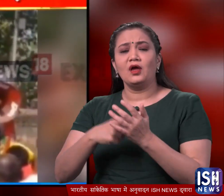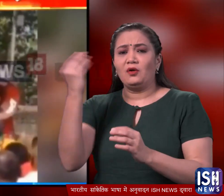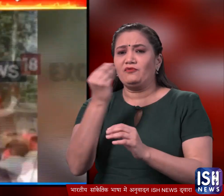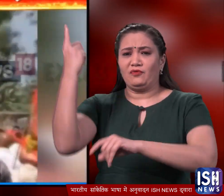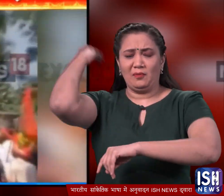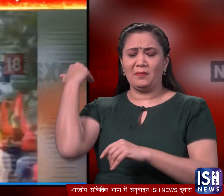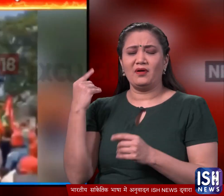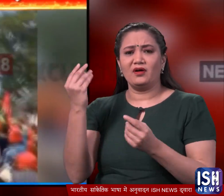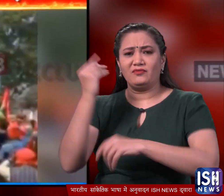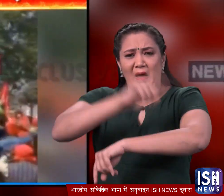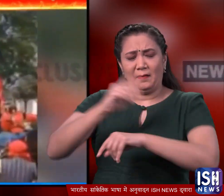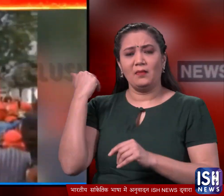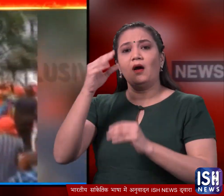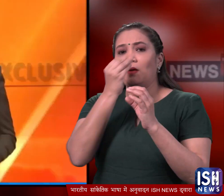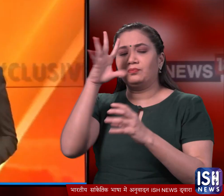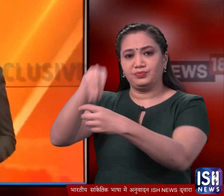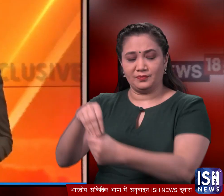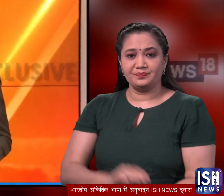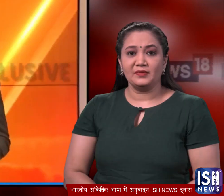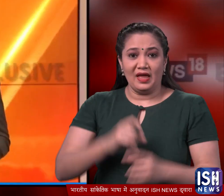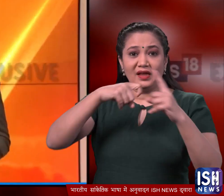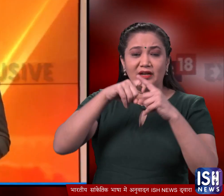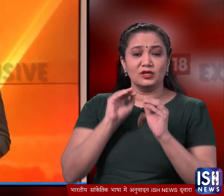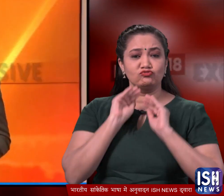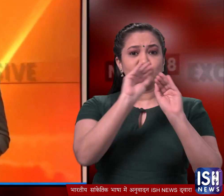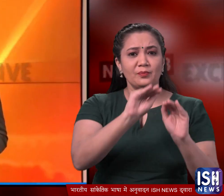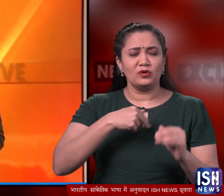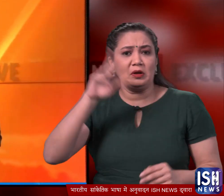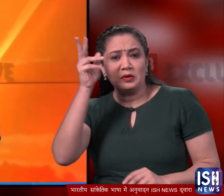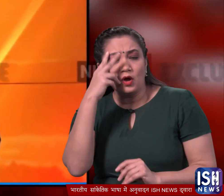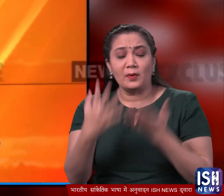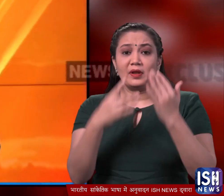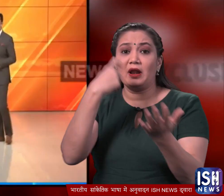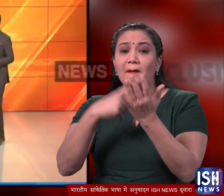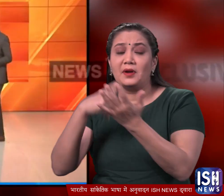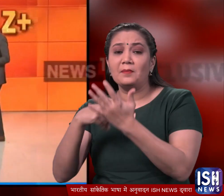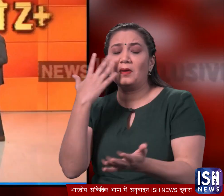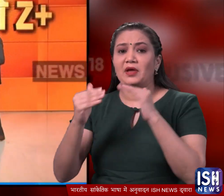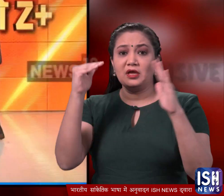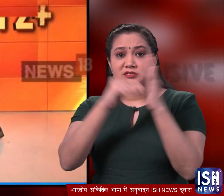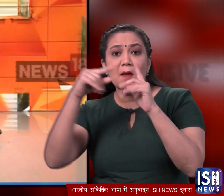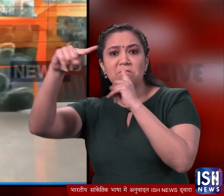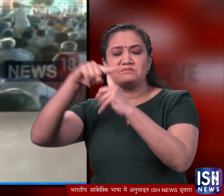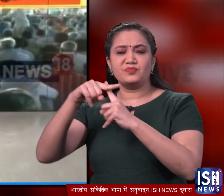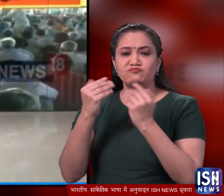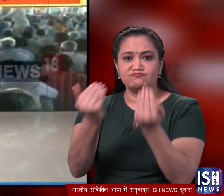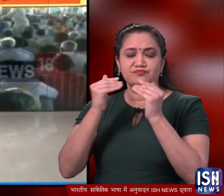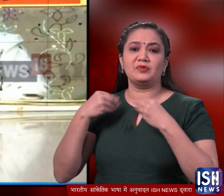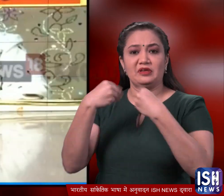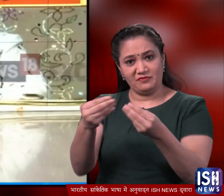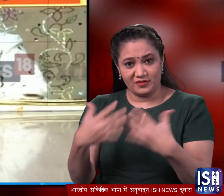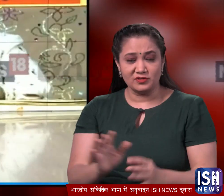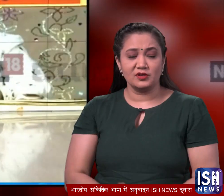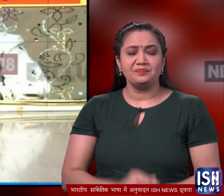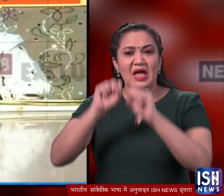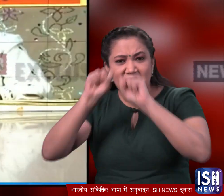ने पिछले दिनों बीजेपी का दामन थाम लिया था। खालिस्तान समर्थकों से खतरे की आशंका पर राम रहीम को Z+ कैटेगरी की सुरक्षा दे दी